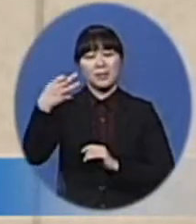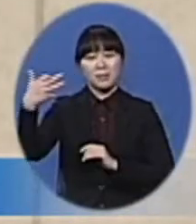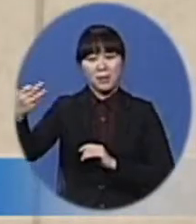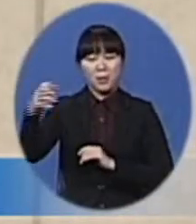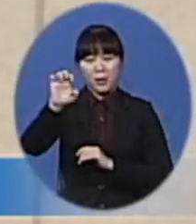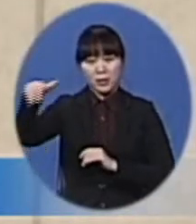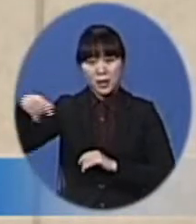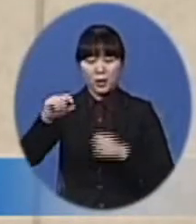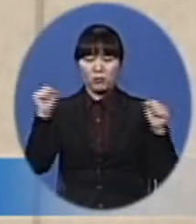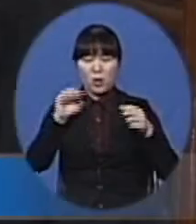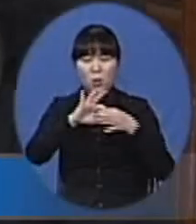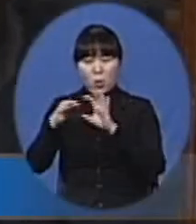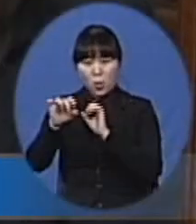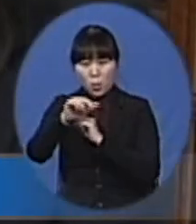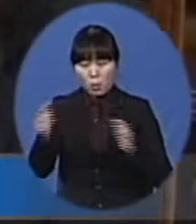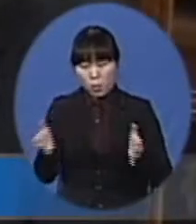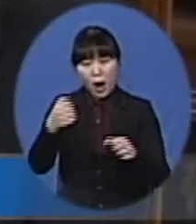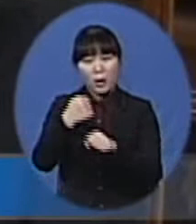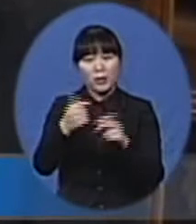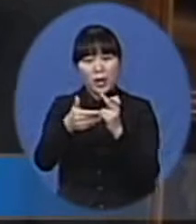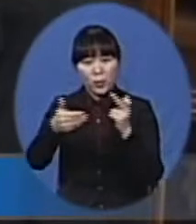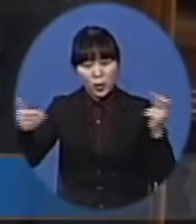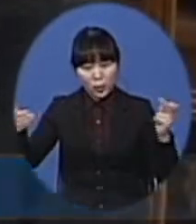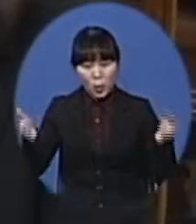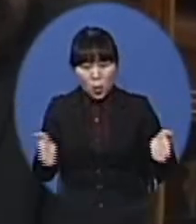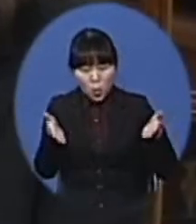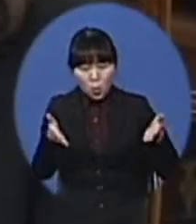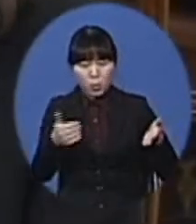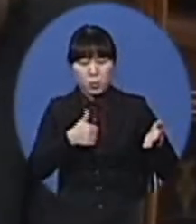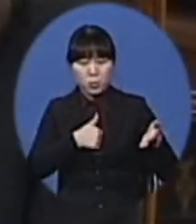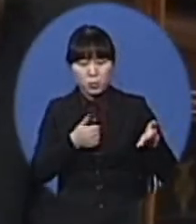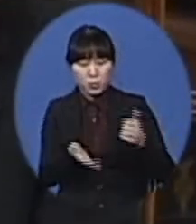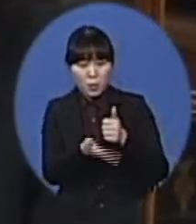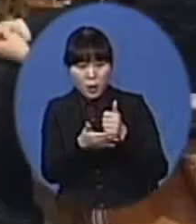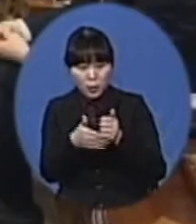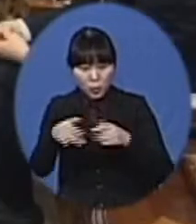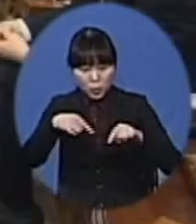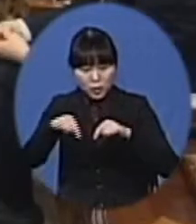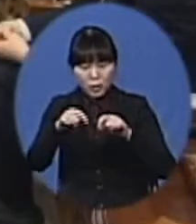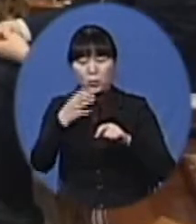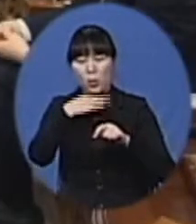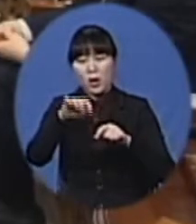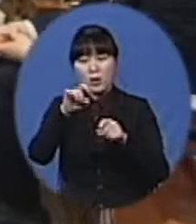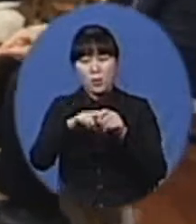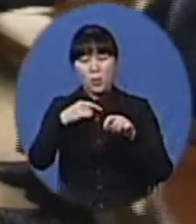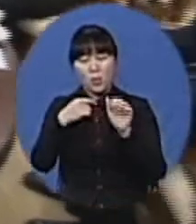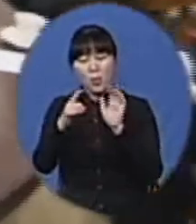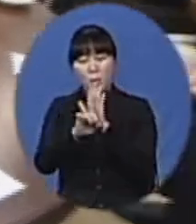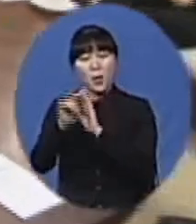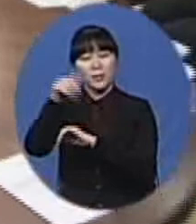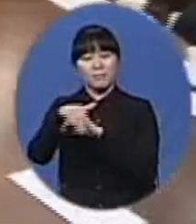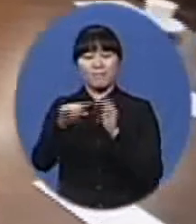평창 동계올림픽 붐을 조성하고 강원도 인지도와 위상을 높이고 도정을 효율적으로 홍보할 계획이라고